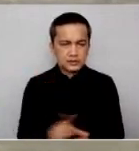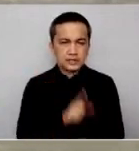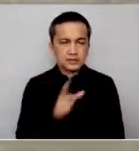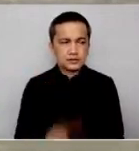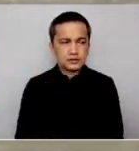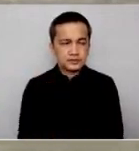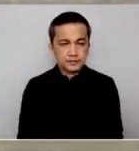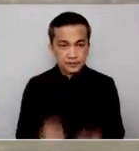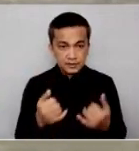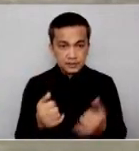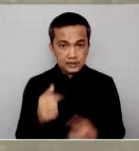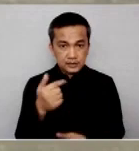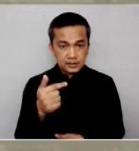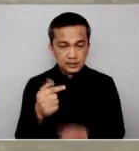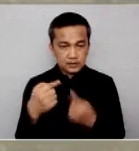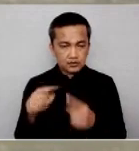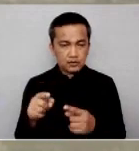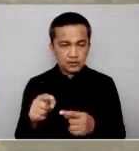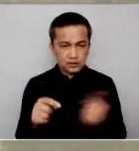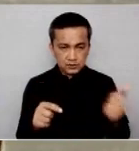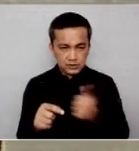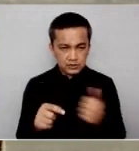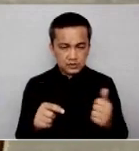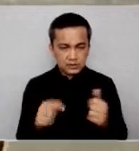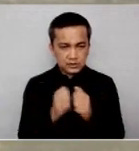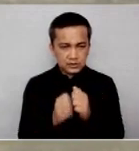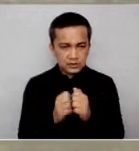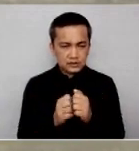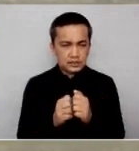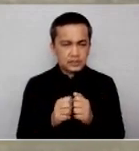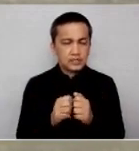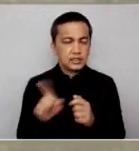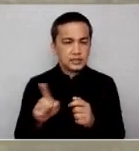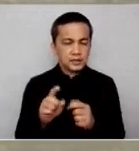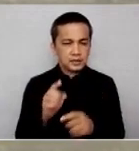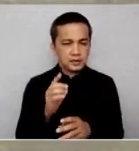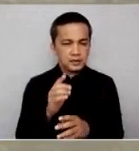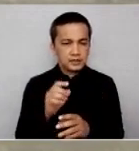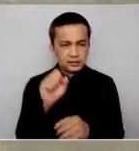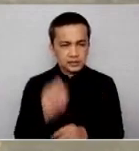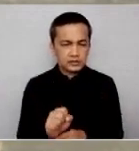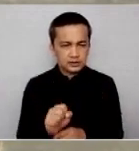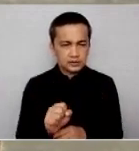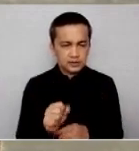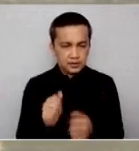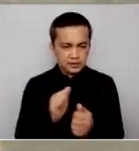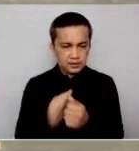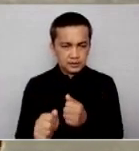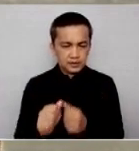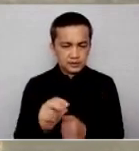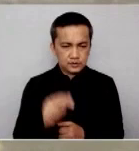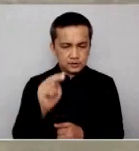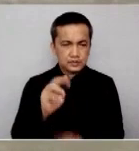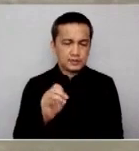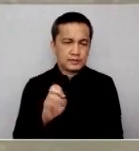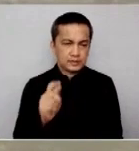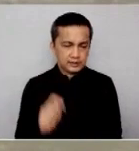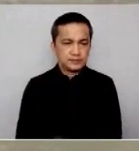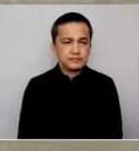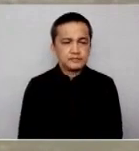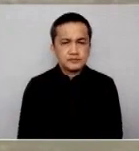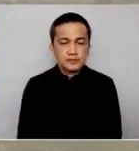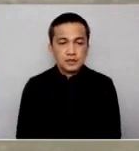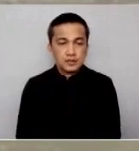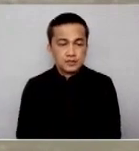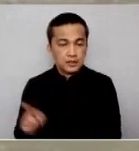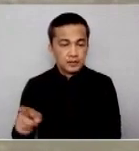green and go naman ang daloy ng trapiko dito sa EDSA southbound pagkalagpas yan ng North Avenue Station ng MRT. Meron mga enforcers dito